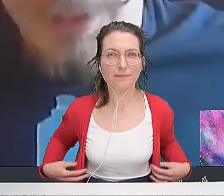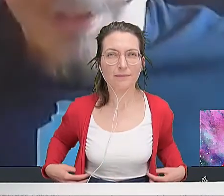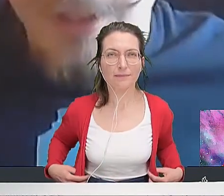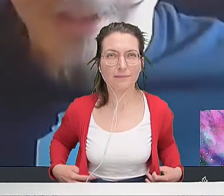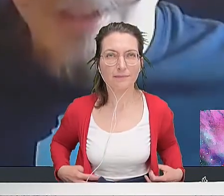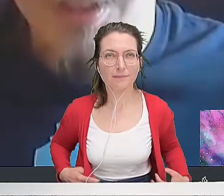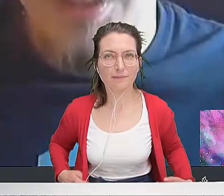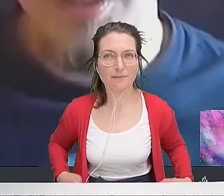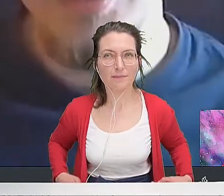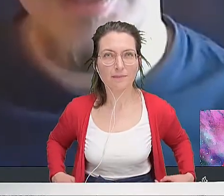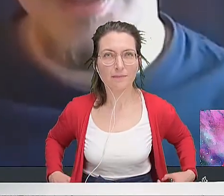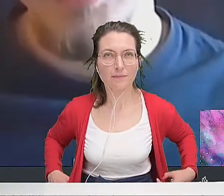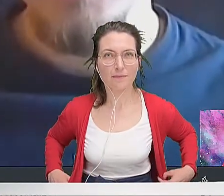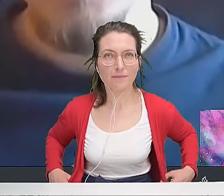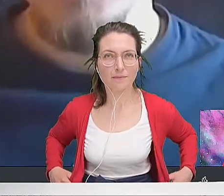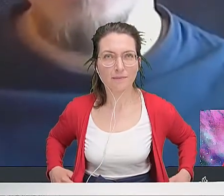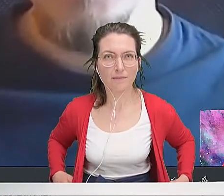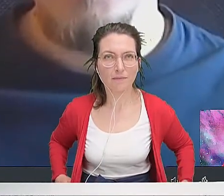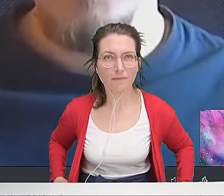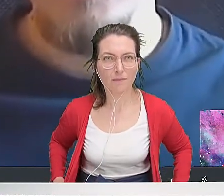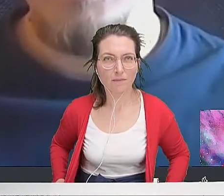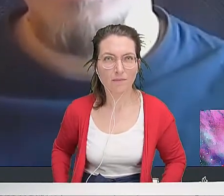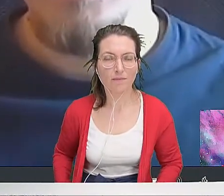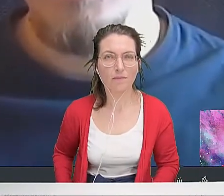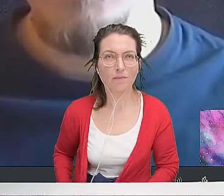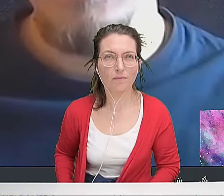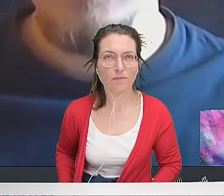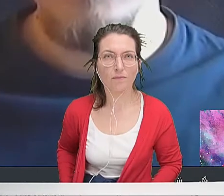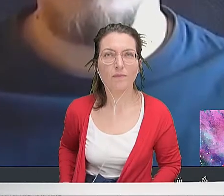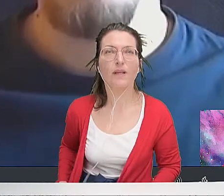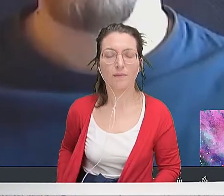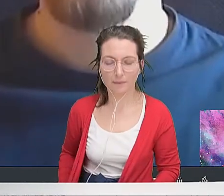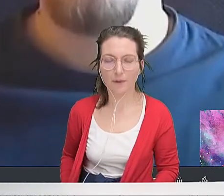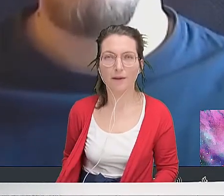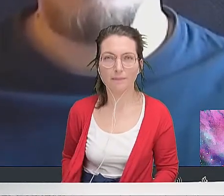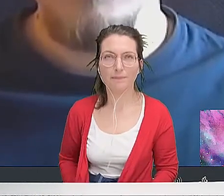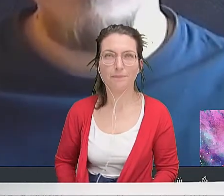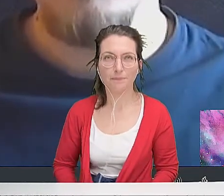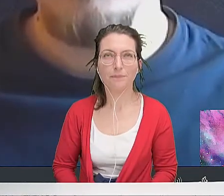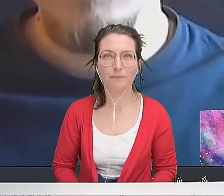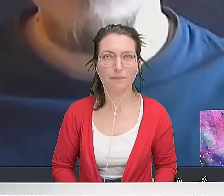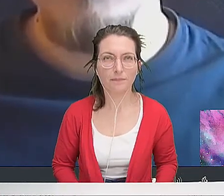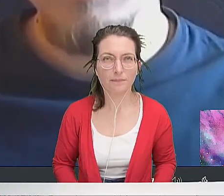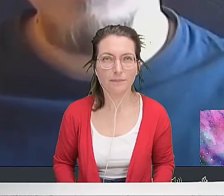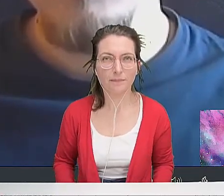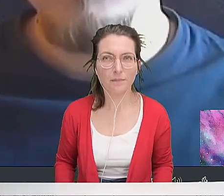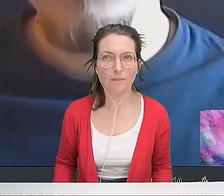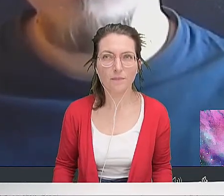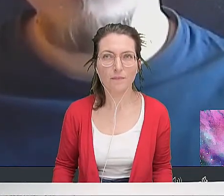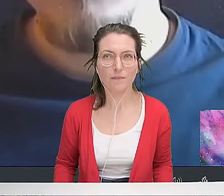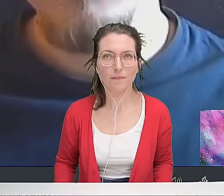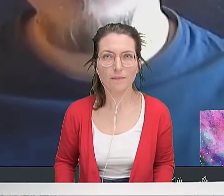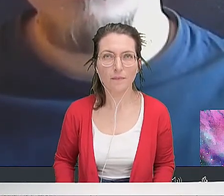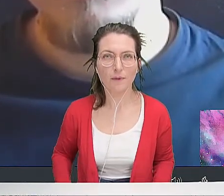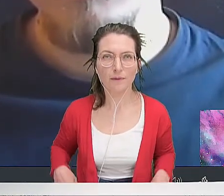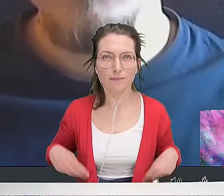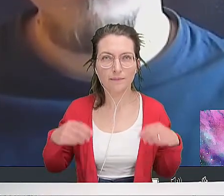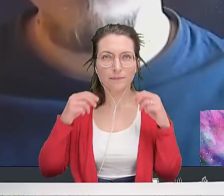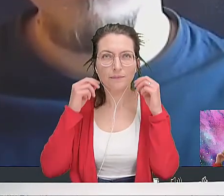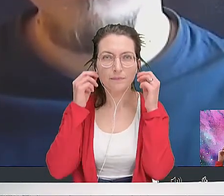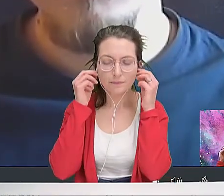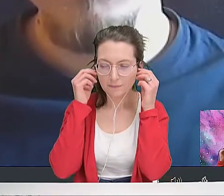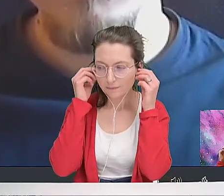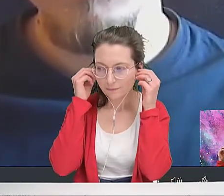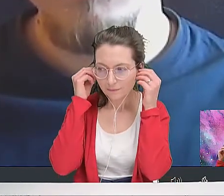da habe ich gesagt, das ist was so für die Unter- und Mittelstufe, also grob so 5. bis 10. Klasse. Okay. Ja, wir haben gedacht, da passt es besonders gut,